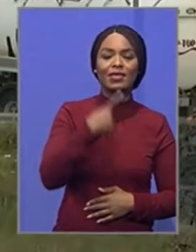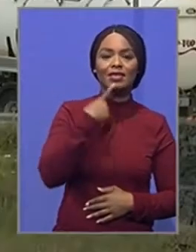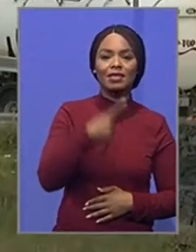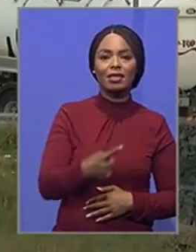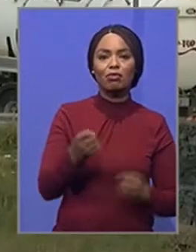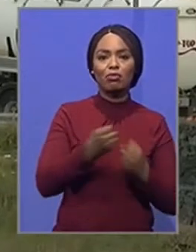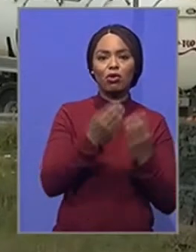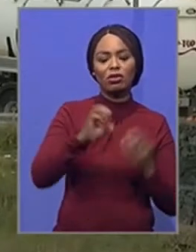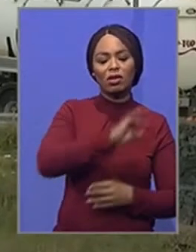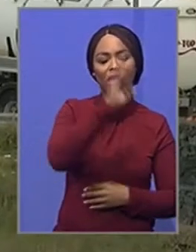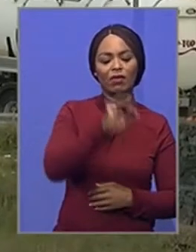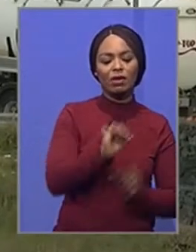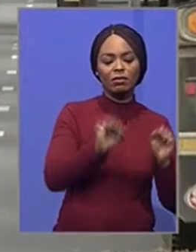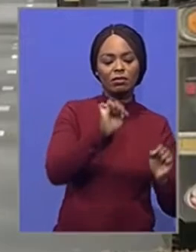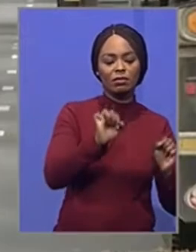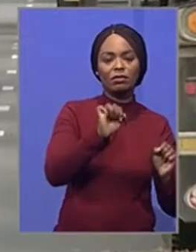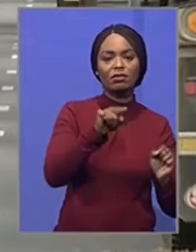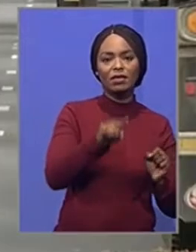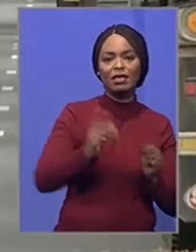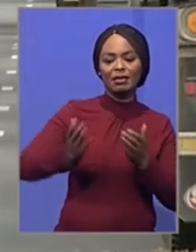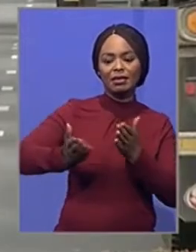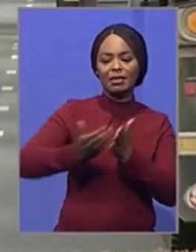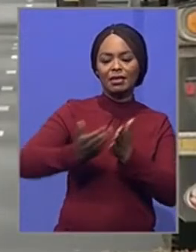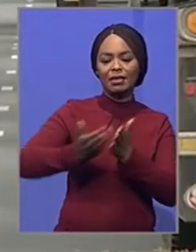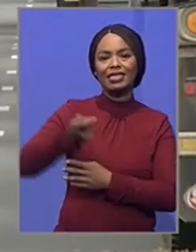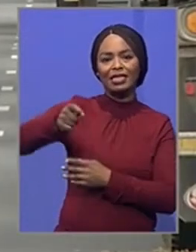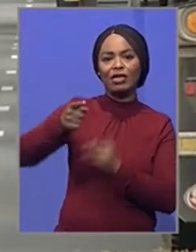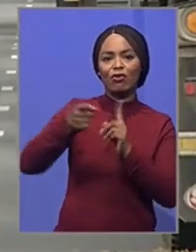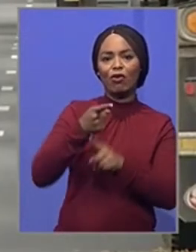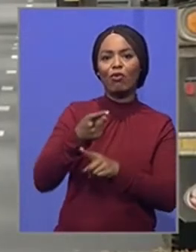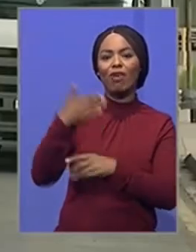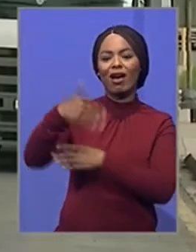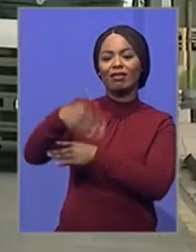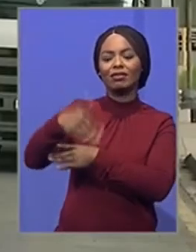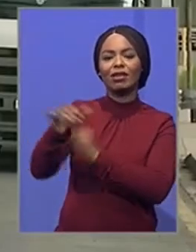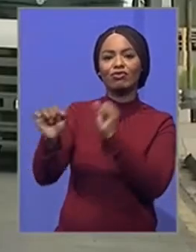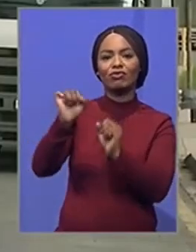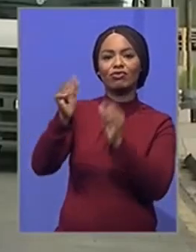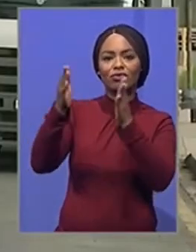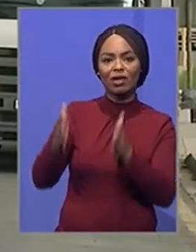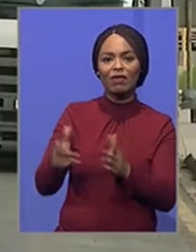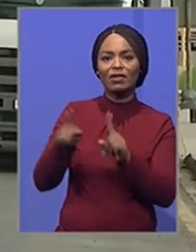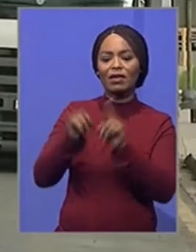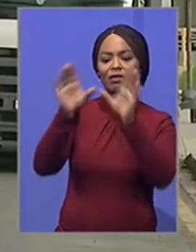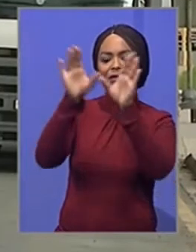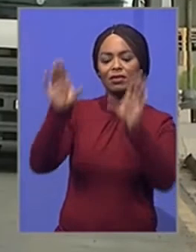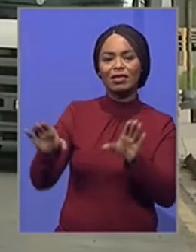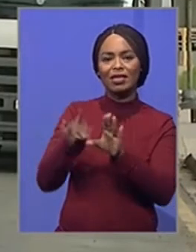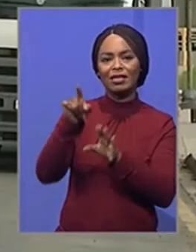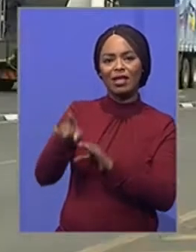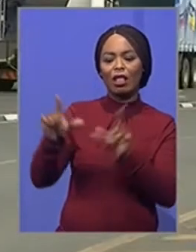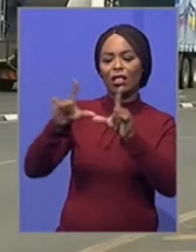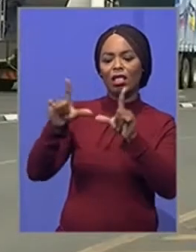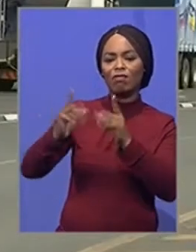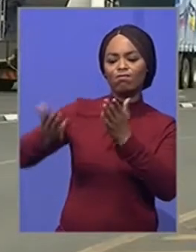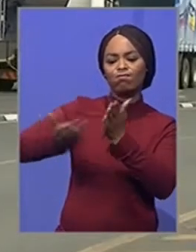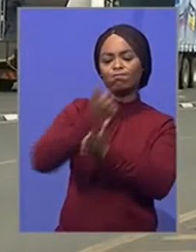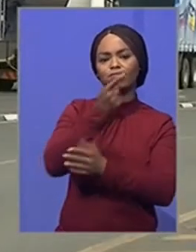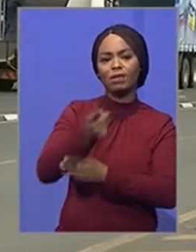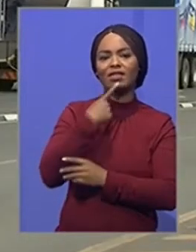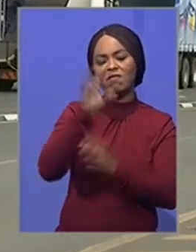maAfrika Borwa ba tšetše baotledi ba dinaga di šele dinotlelo le mangwalo a go dumelela difatanaga go ba tseleng gomme ba ba gapeletša go tšwa